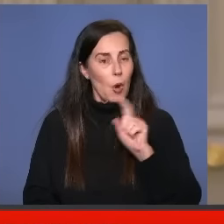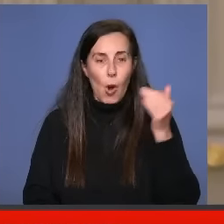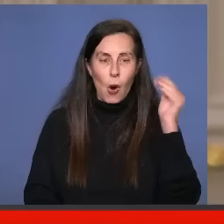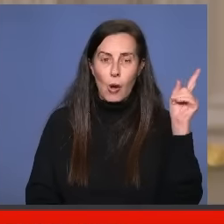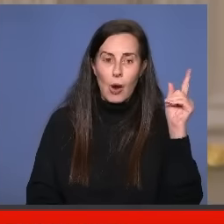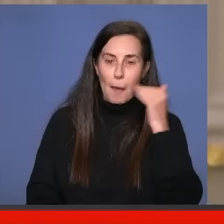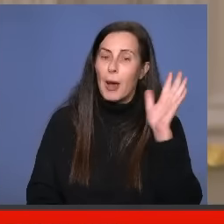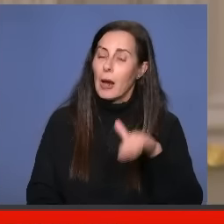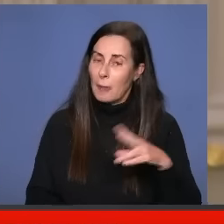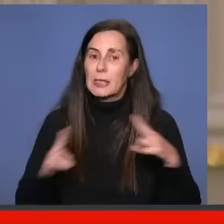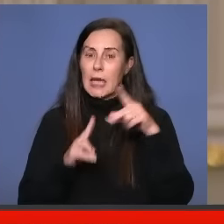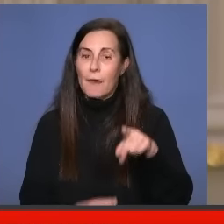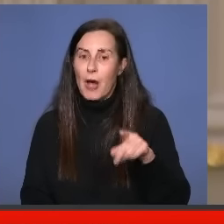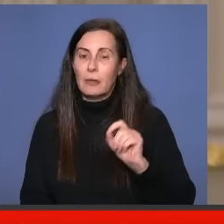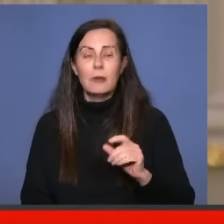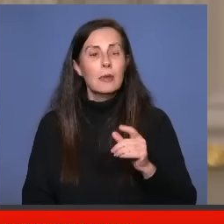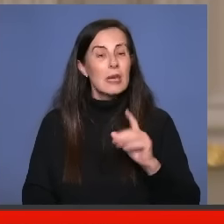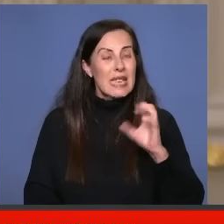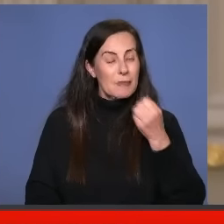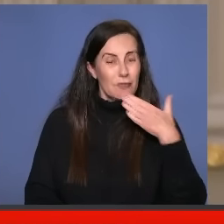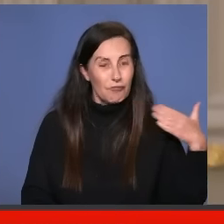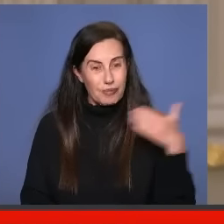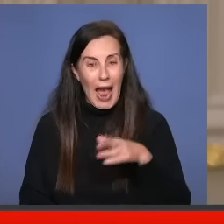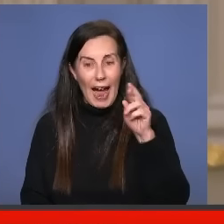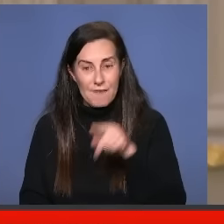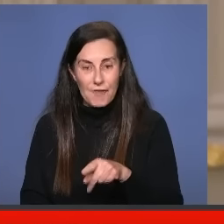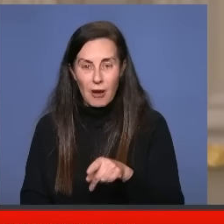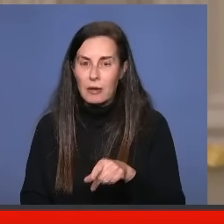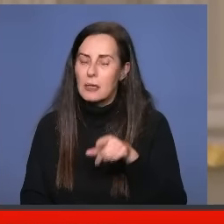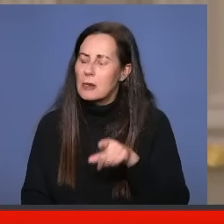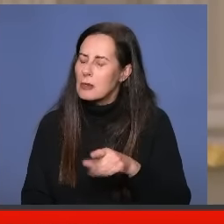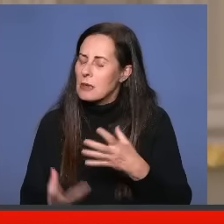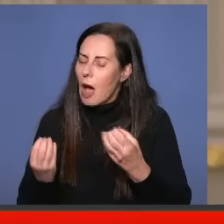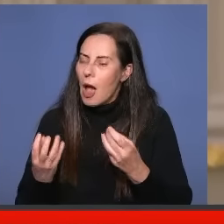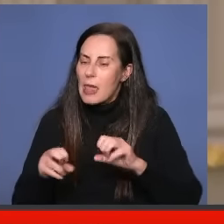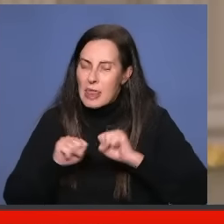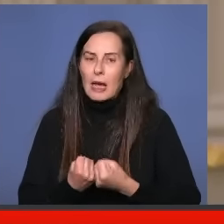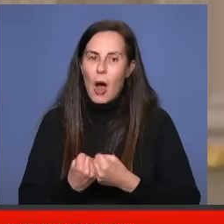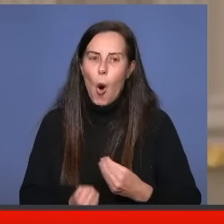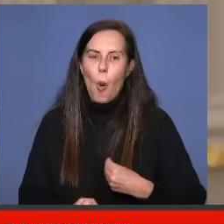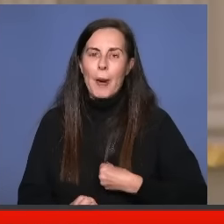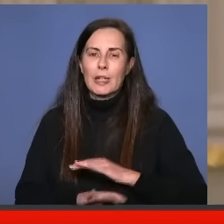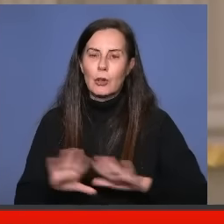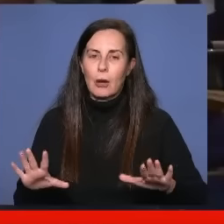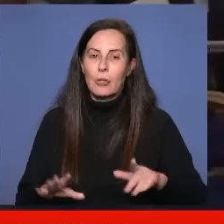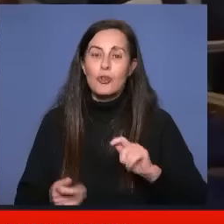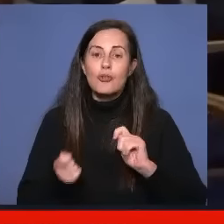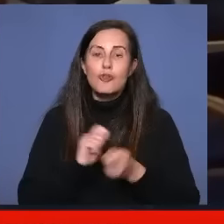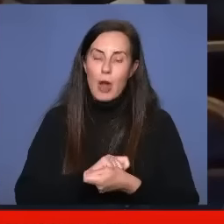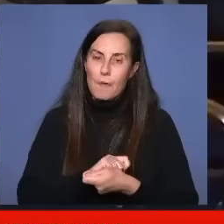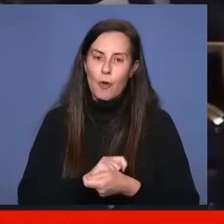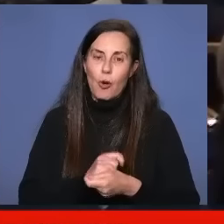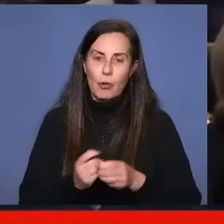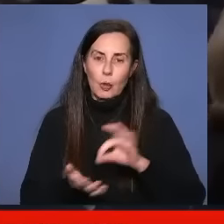offensive israélienne à Rafah ne pourrait qu'aboutir à un désastre humanitaire sans précédent et serait un tournant dans ce conflit.